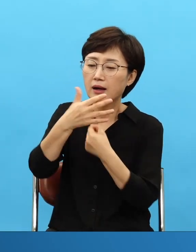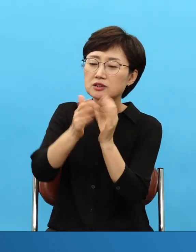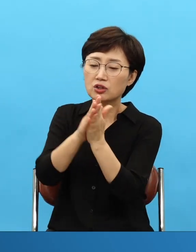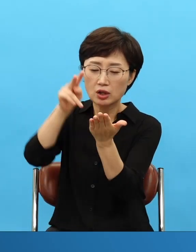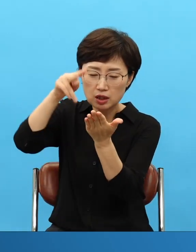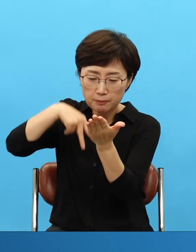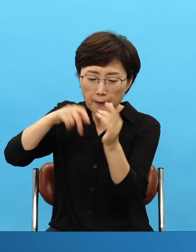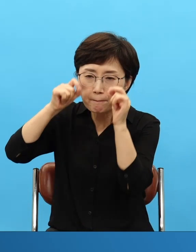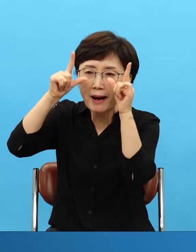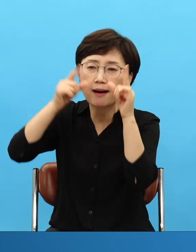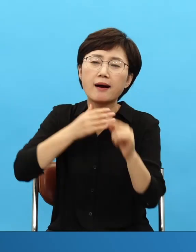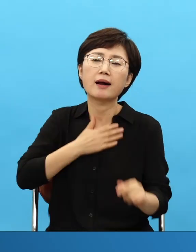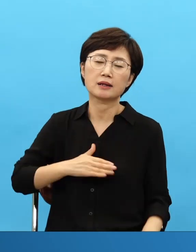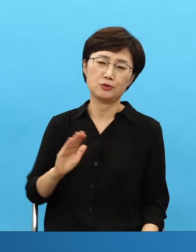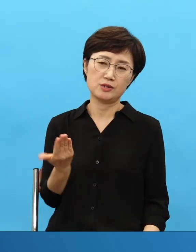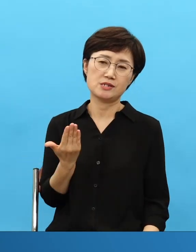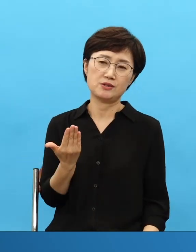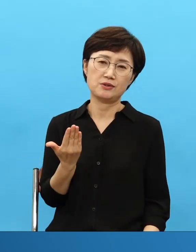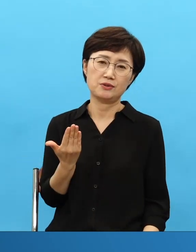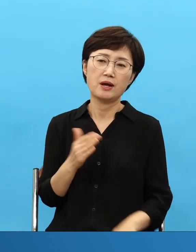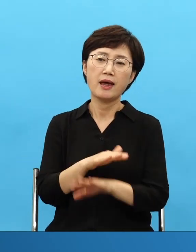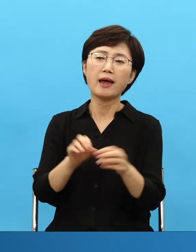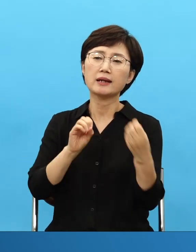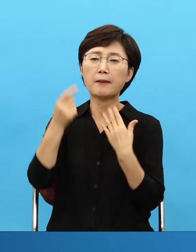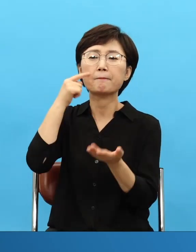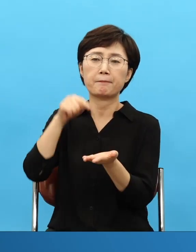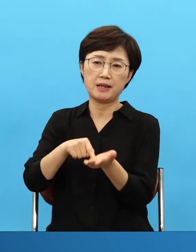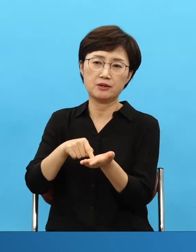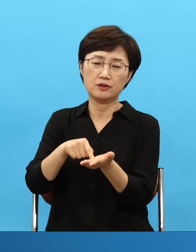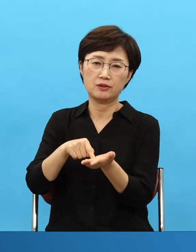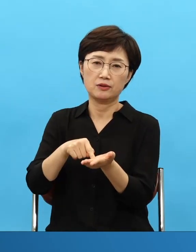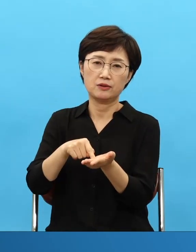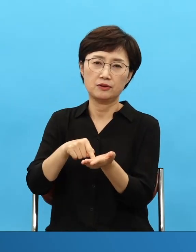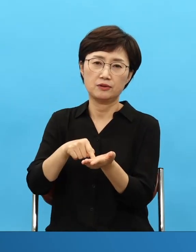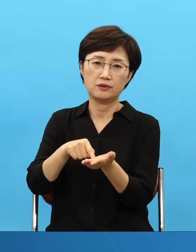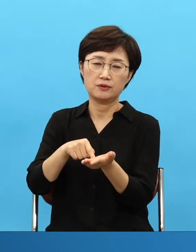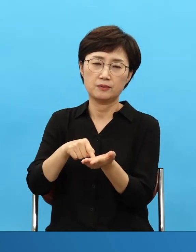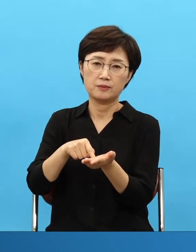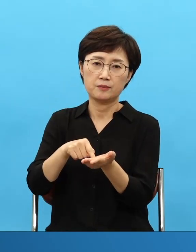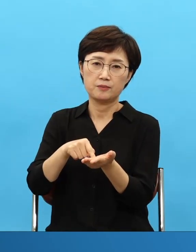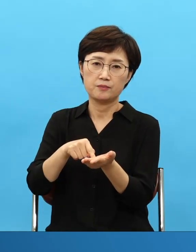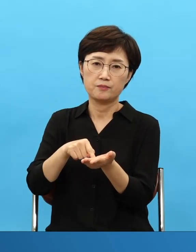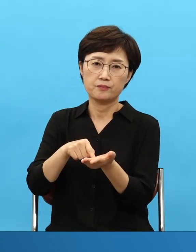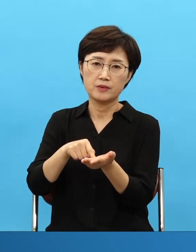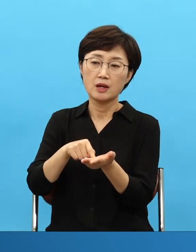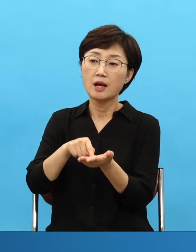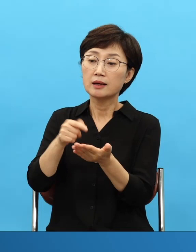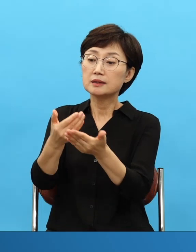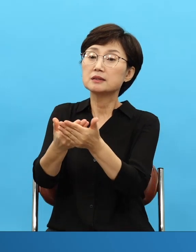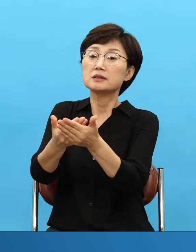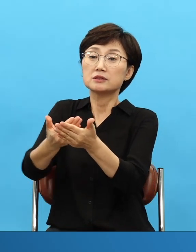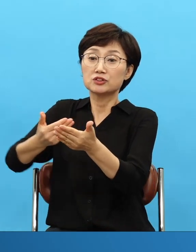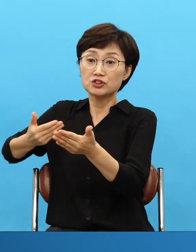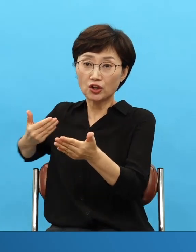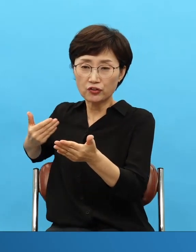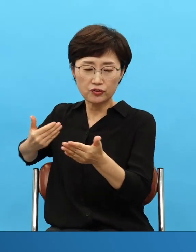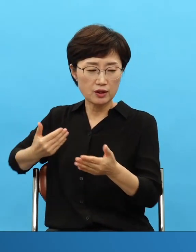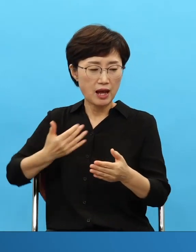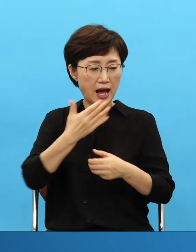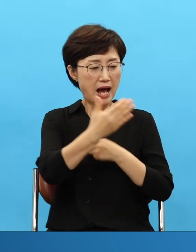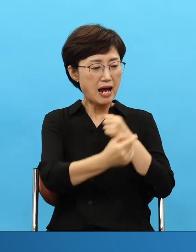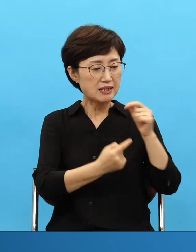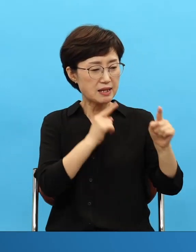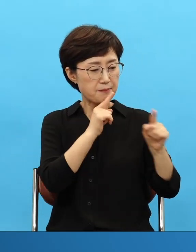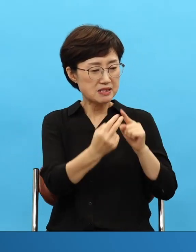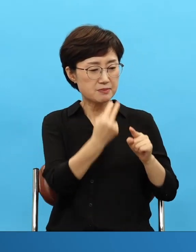it. 나는 그 이전에는 살아있는 하나님의 말씀이라는 걸 체험 못했어요. Because before that time, I